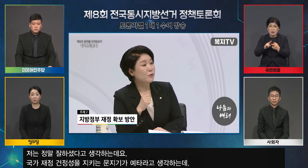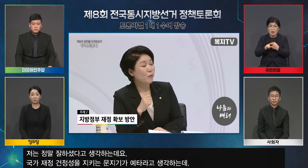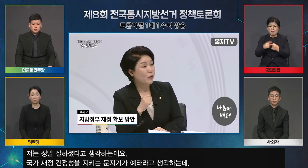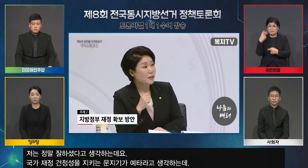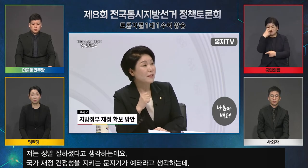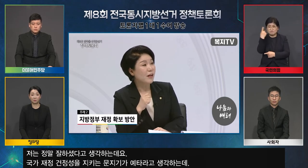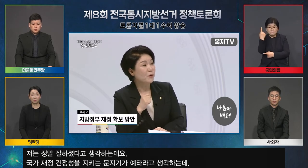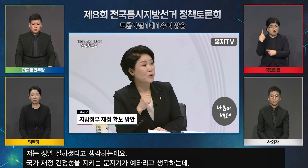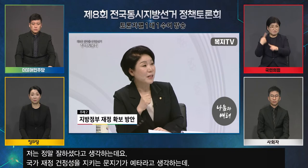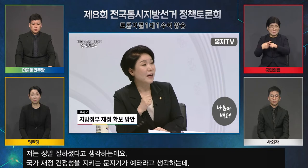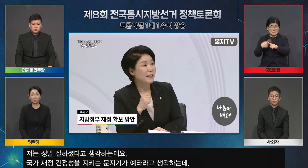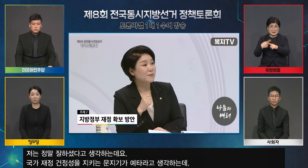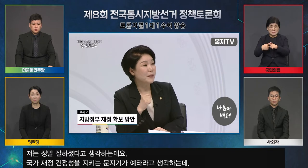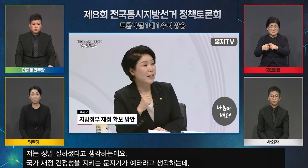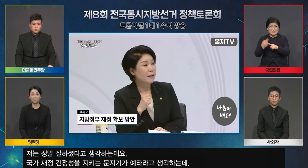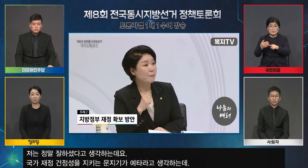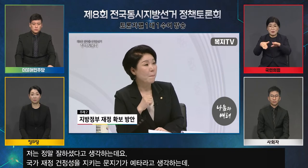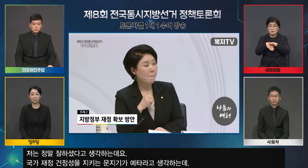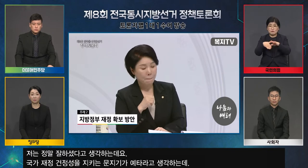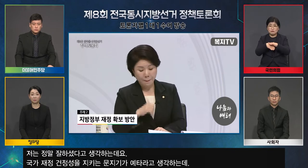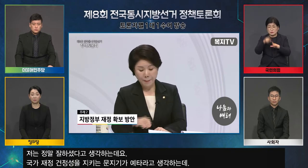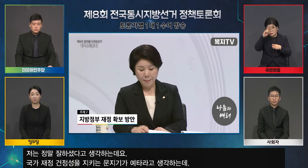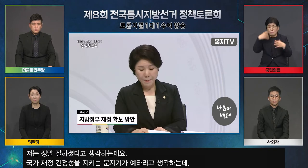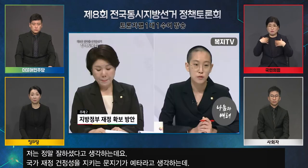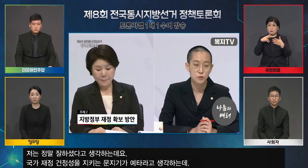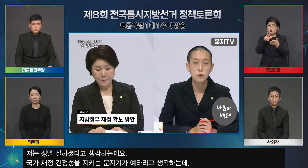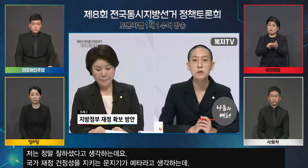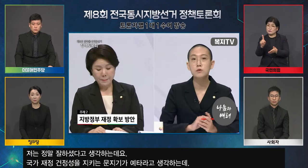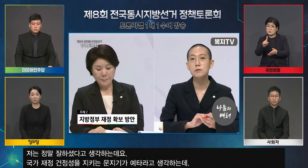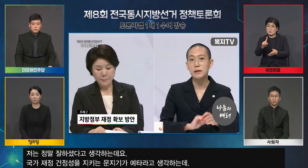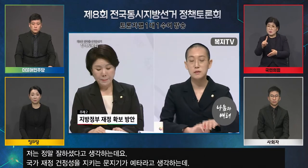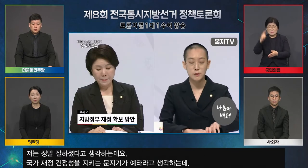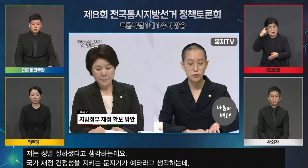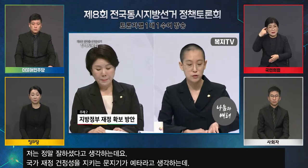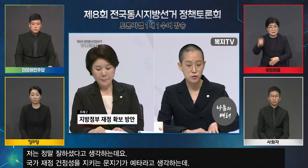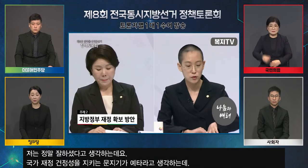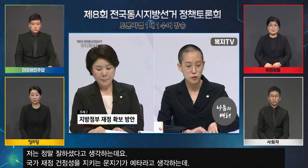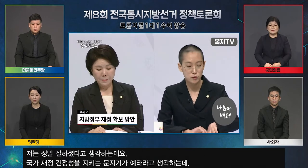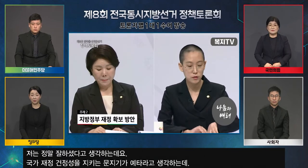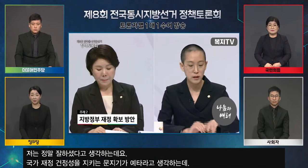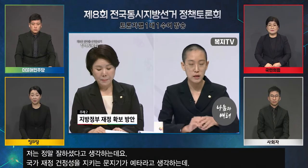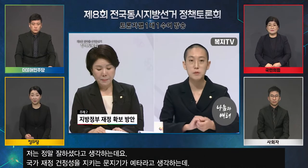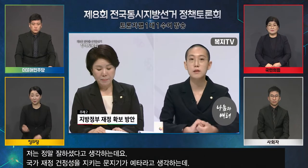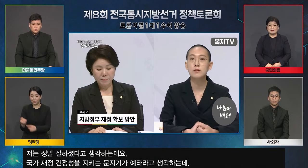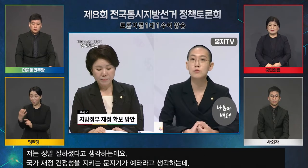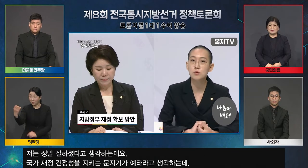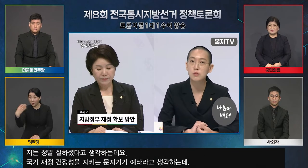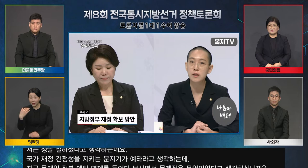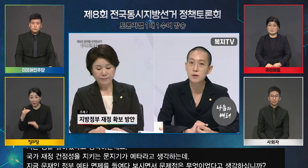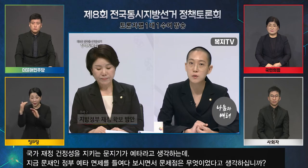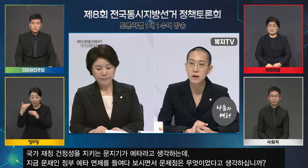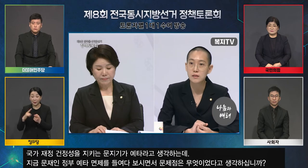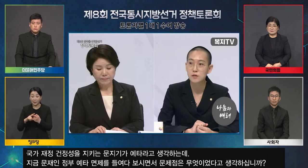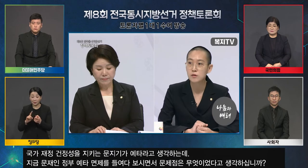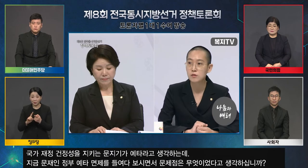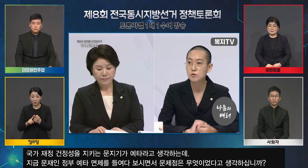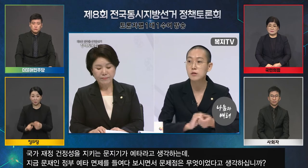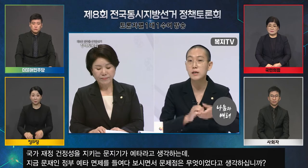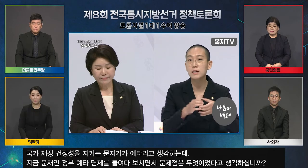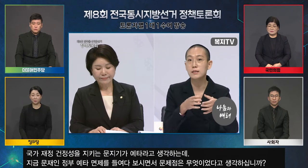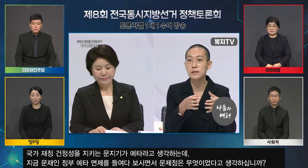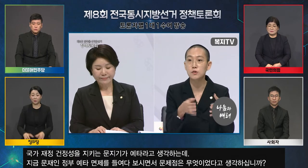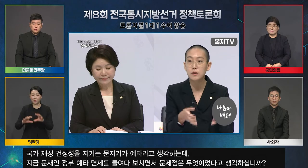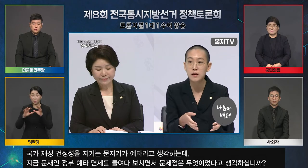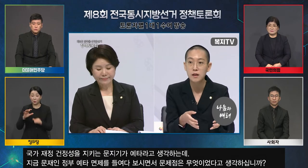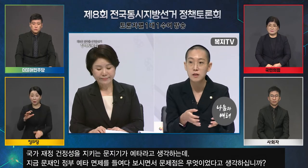문제점은 무엇이었다고 생각하십니까? 조은희 의원님 말씀해 주신 것처럼 국가의 예비타당성 조사라고 하는 것은